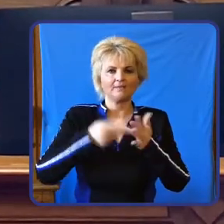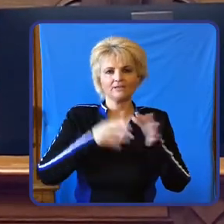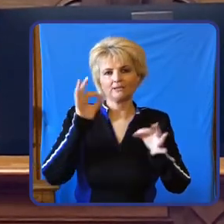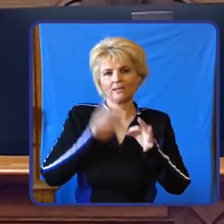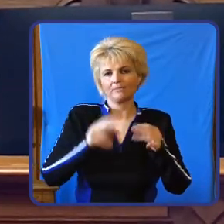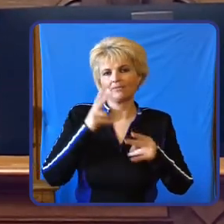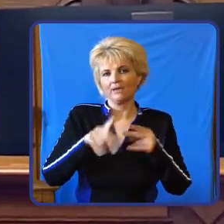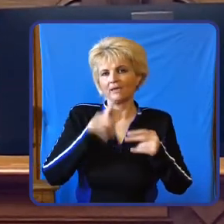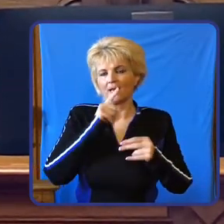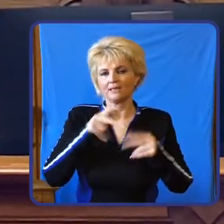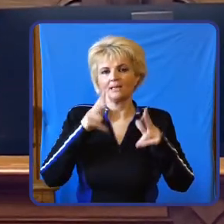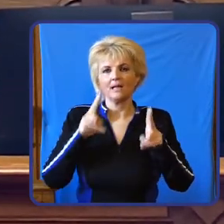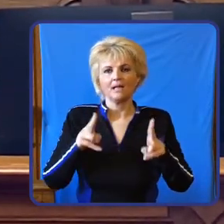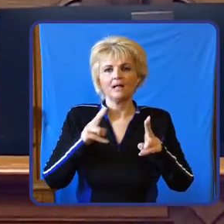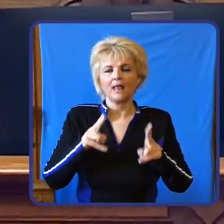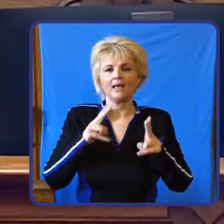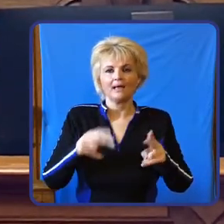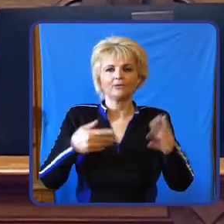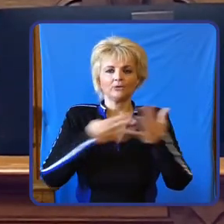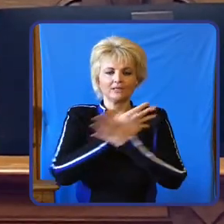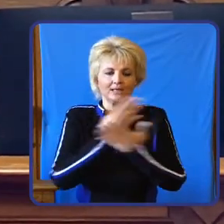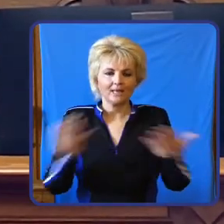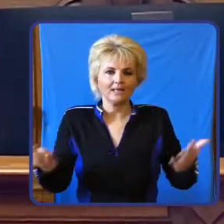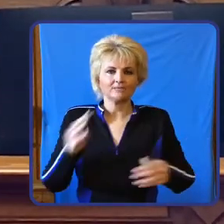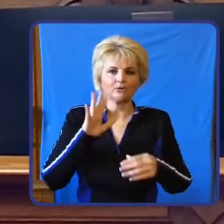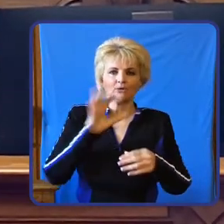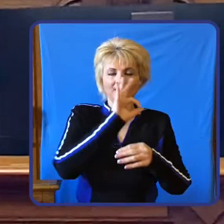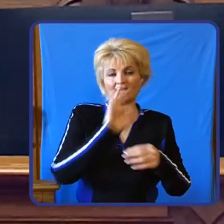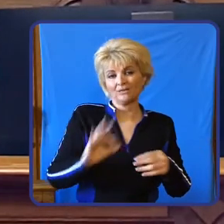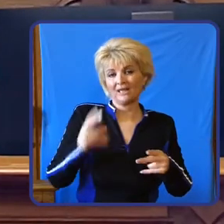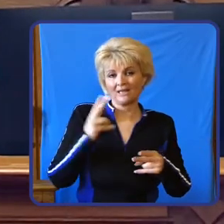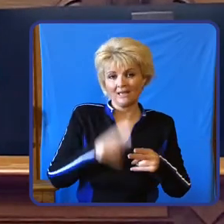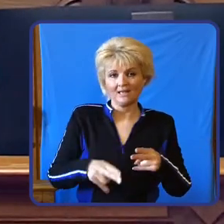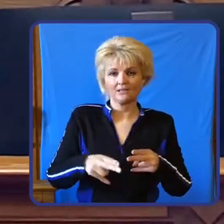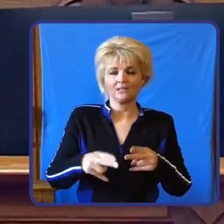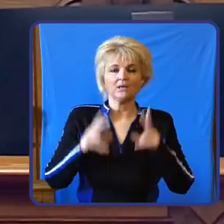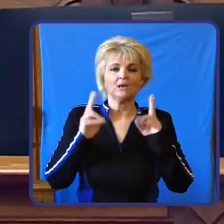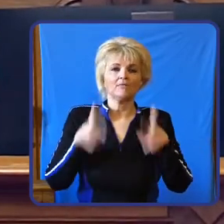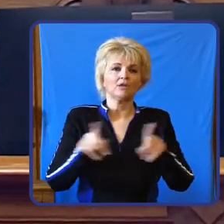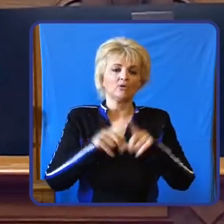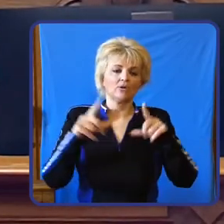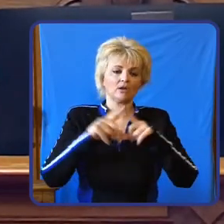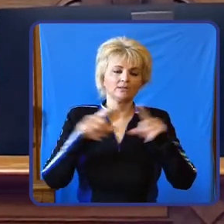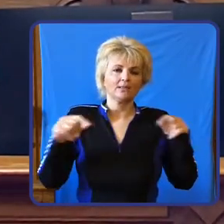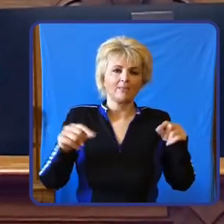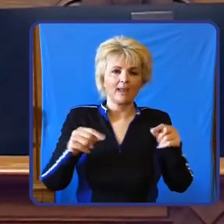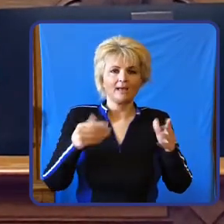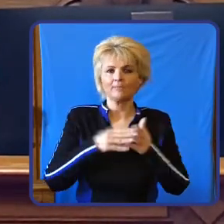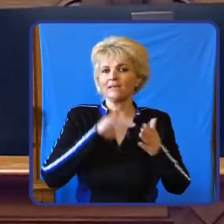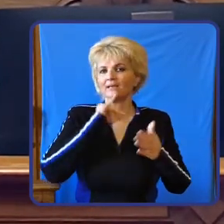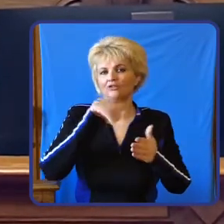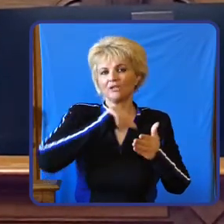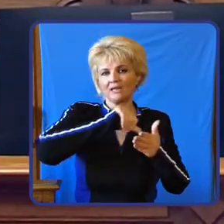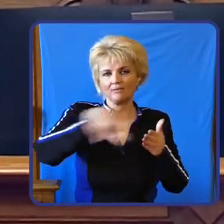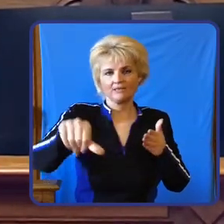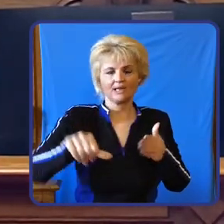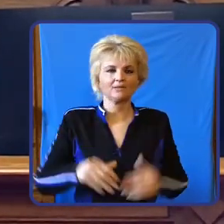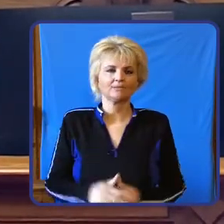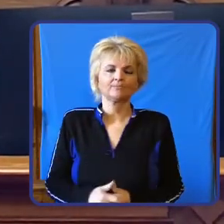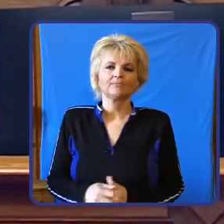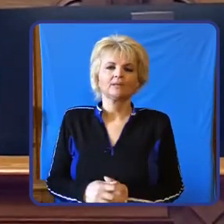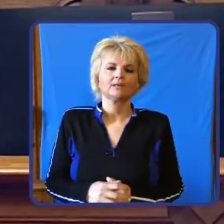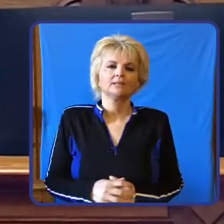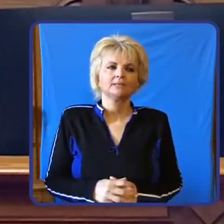hogy 95% készültségnél tart, de még nincs teljesen kész, tehát vannak olyan számlák, amik még nincsenek adott esetben kifizetve.